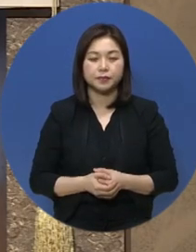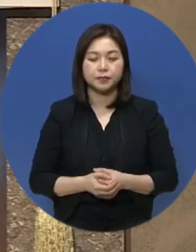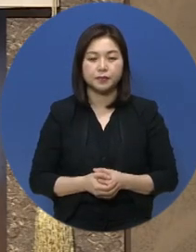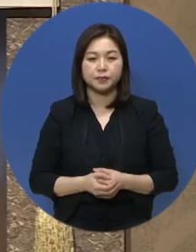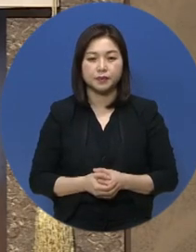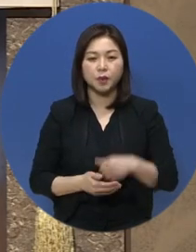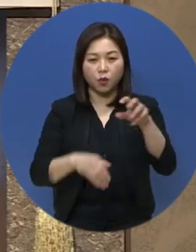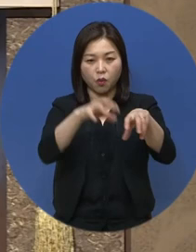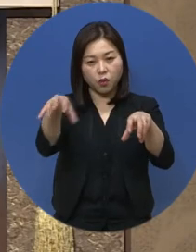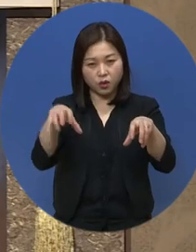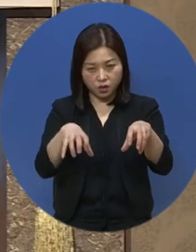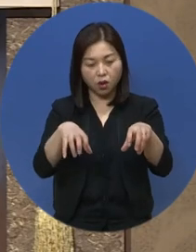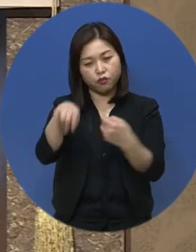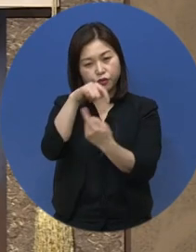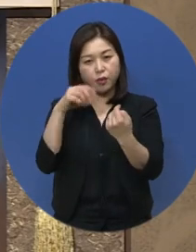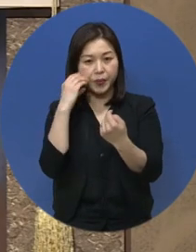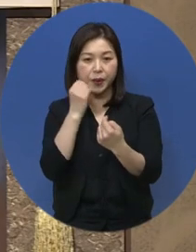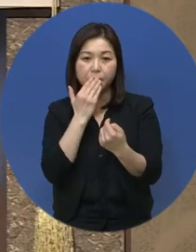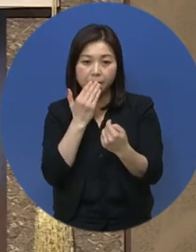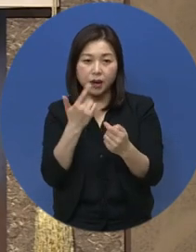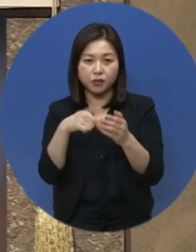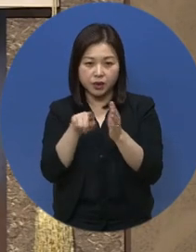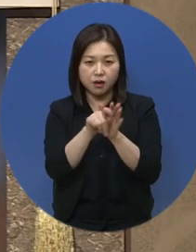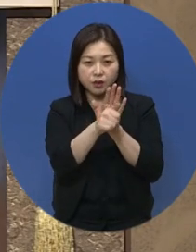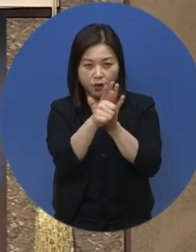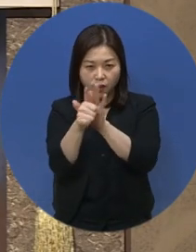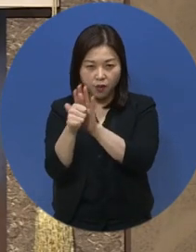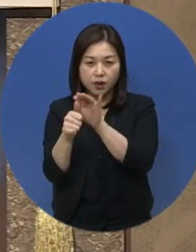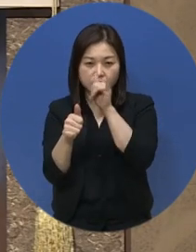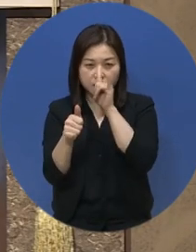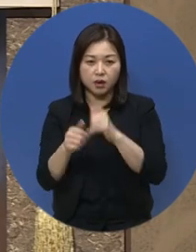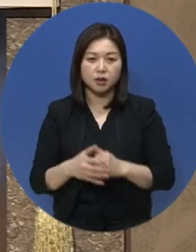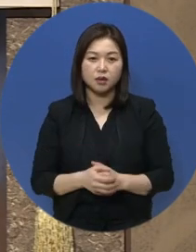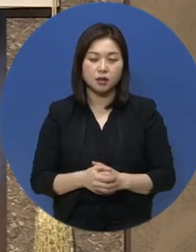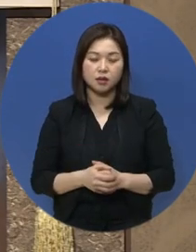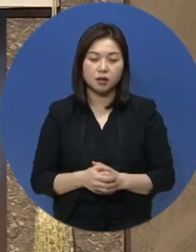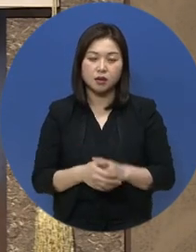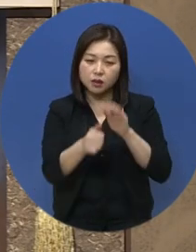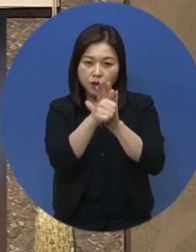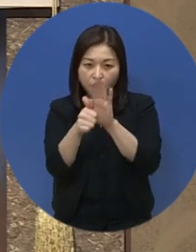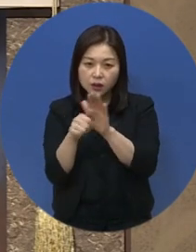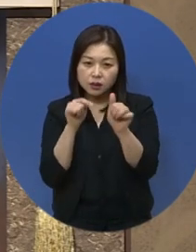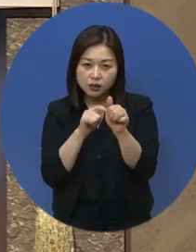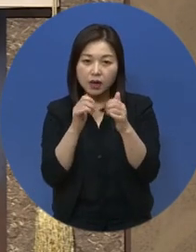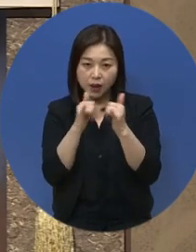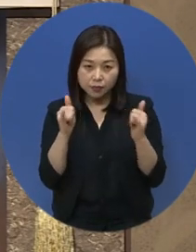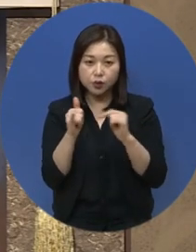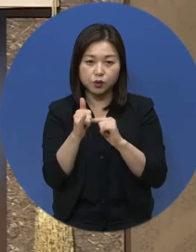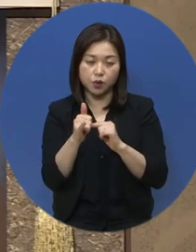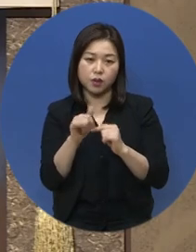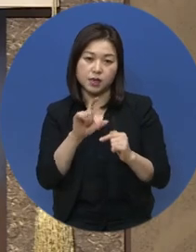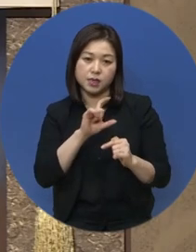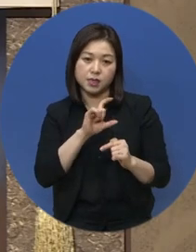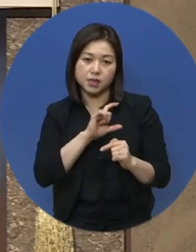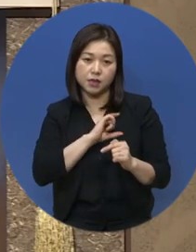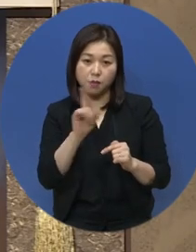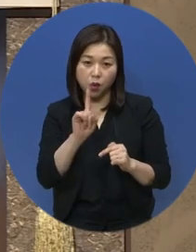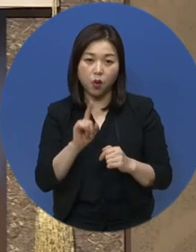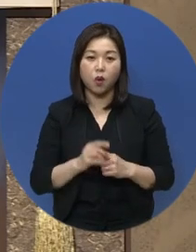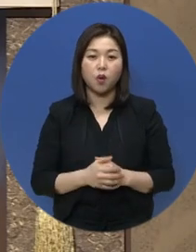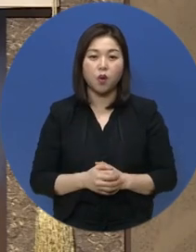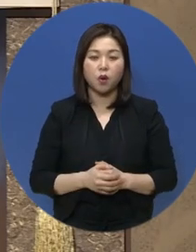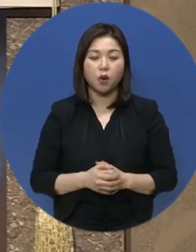이걸 잘 진행될 수 있도록 옆에서 계속 서포트를 하고 있는데 이분들도 이제 도움이라고 가꾸미라고 뭐라